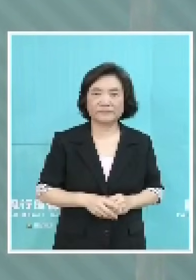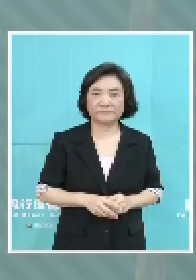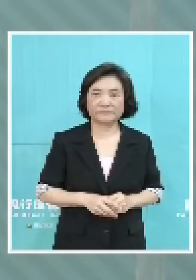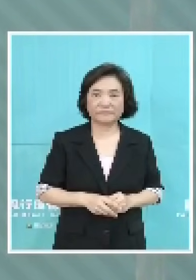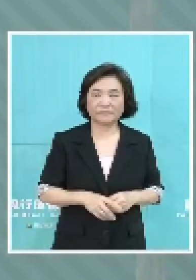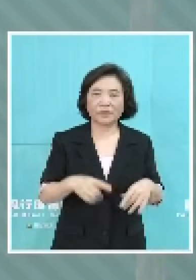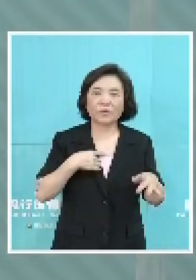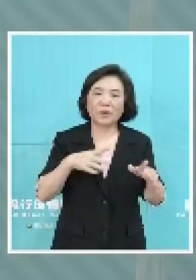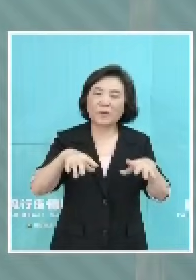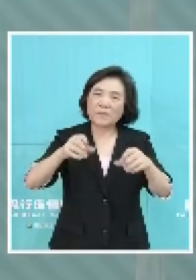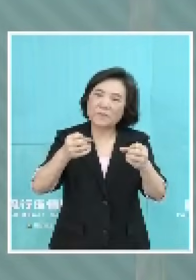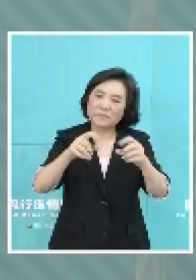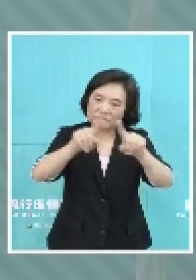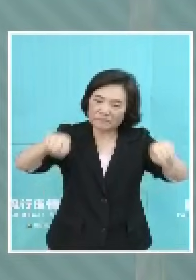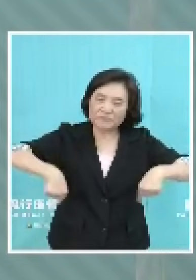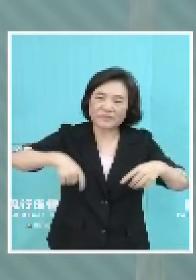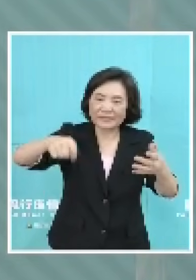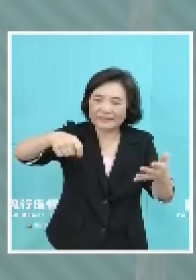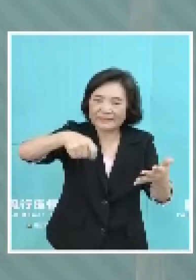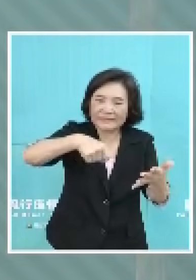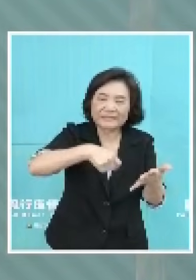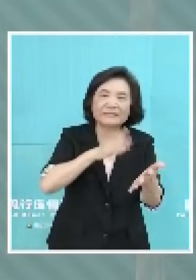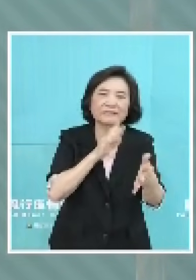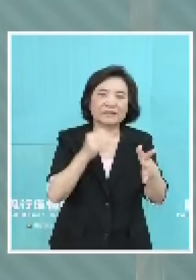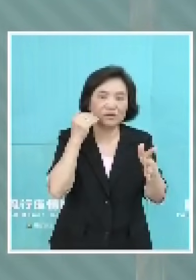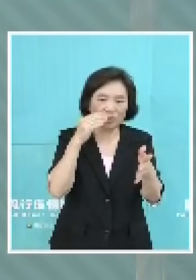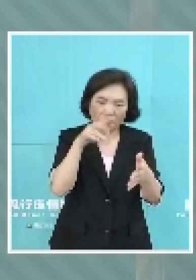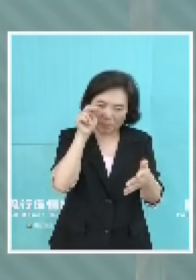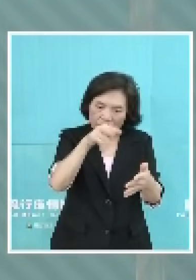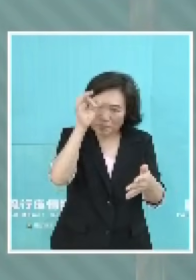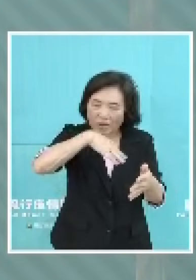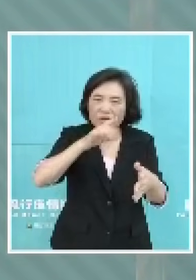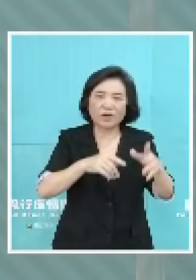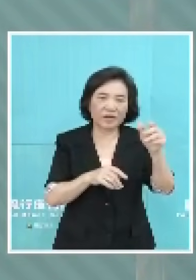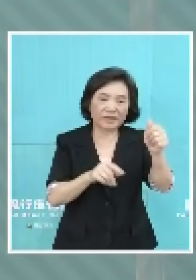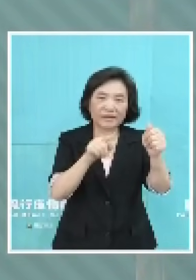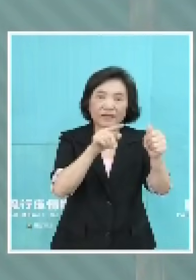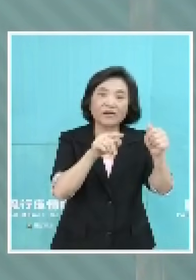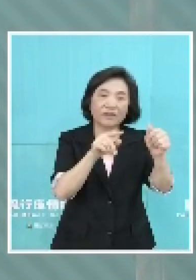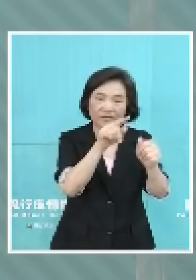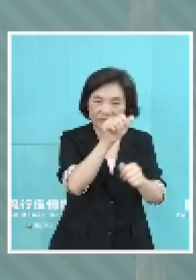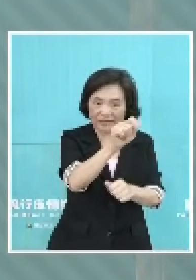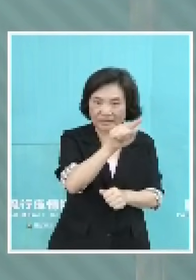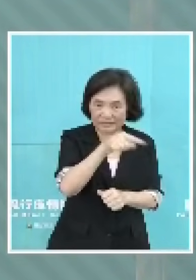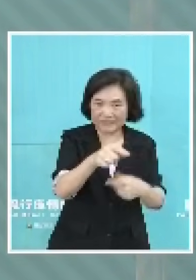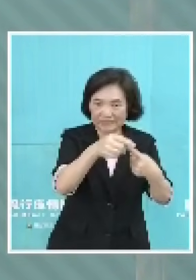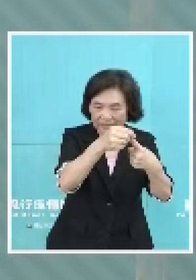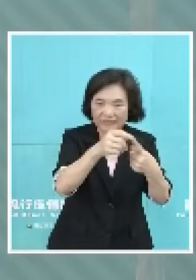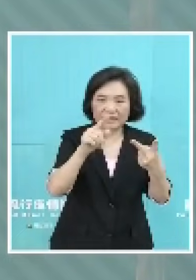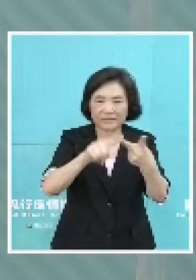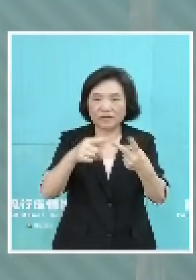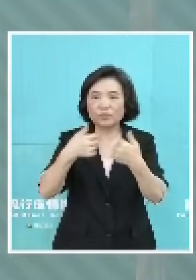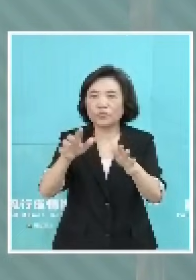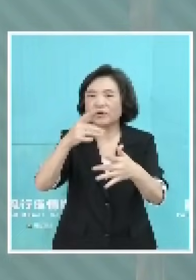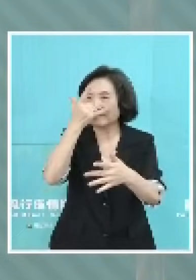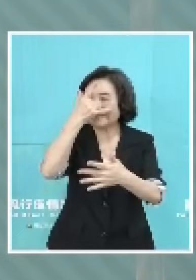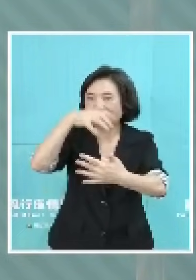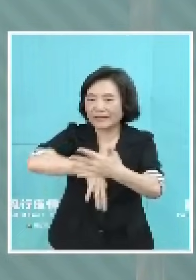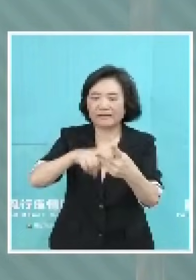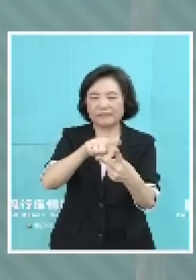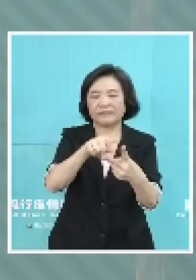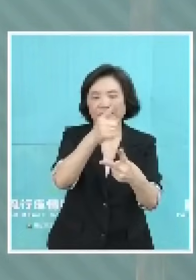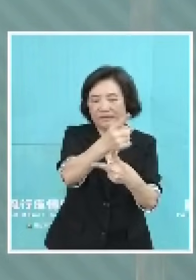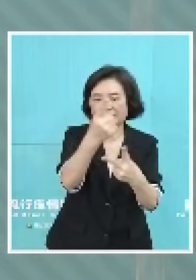我看过的论文哦，大概是 AZ 先打，再打或再打莫德纳跟 BNT 嘛，自己倒过来倒是没有看过。还有一档